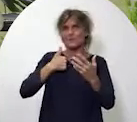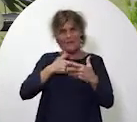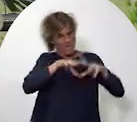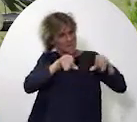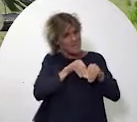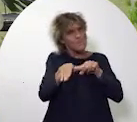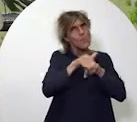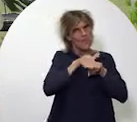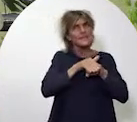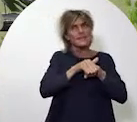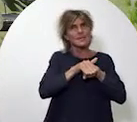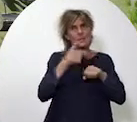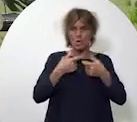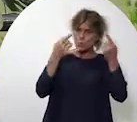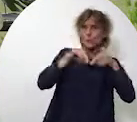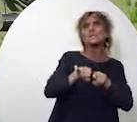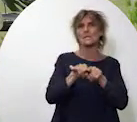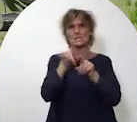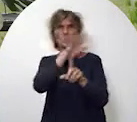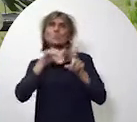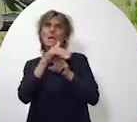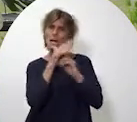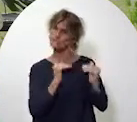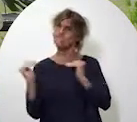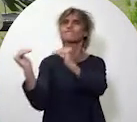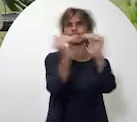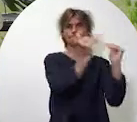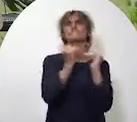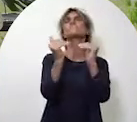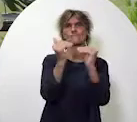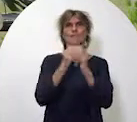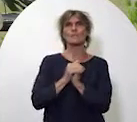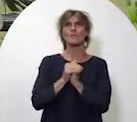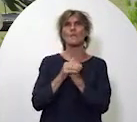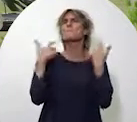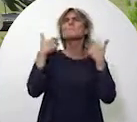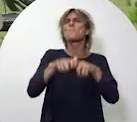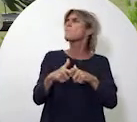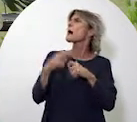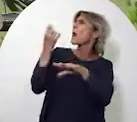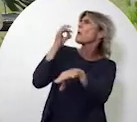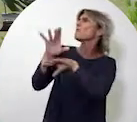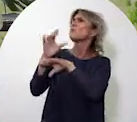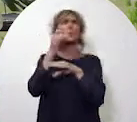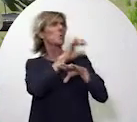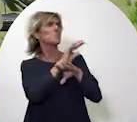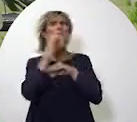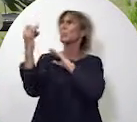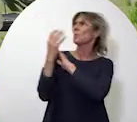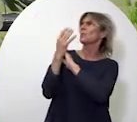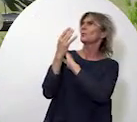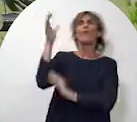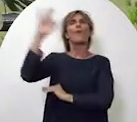et celle de ma famille politique la justice sociale et l'égalité réelle le refus d extrême